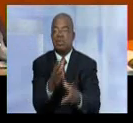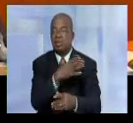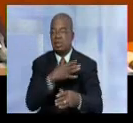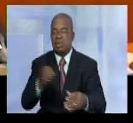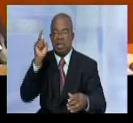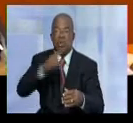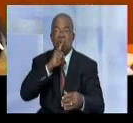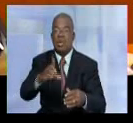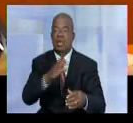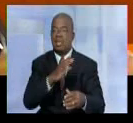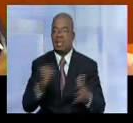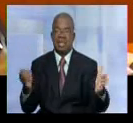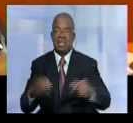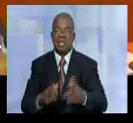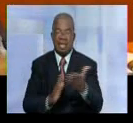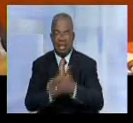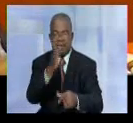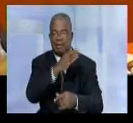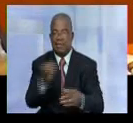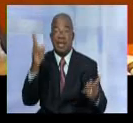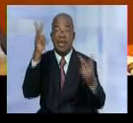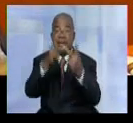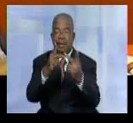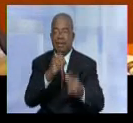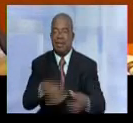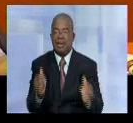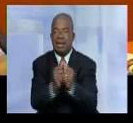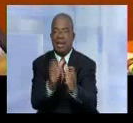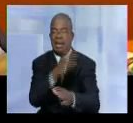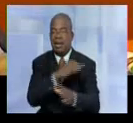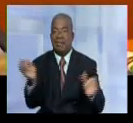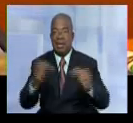devra également être approfondi, avec notamment la